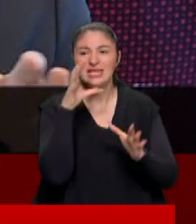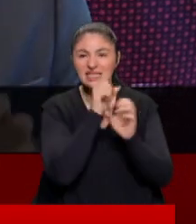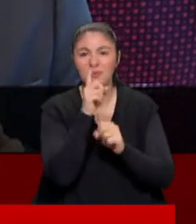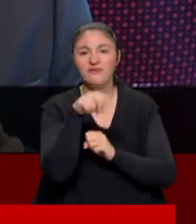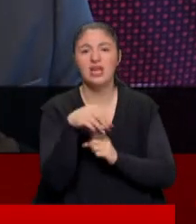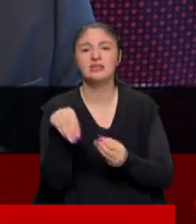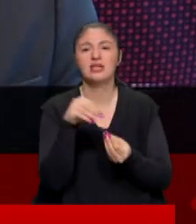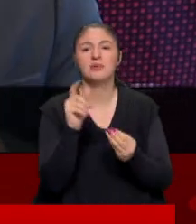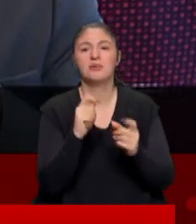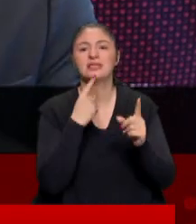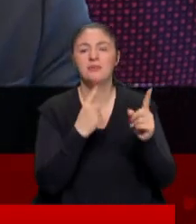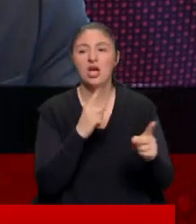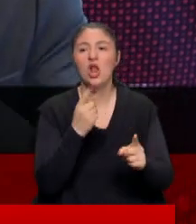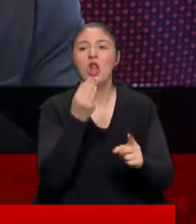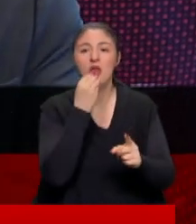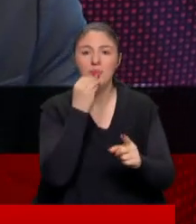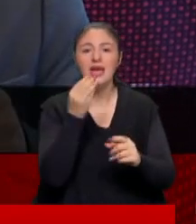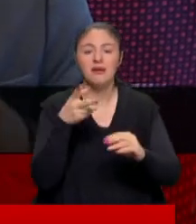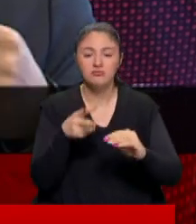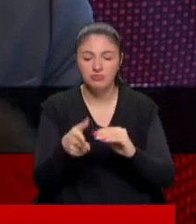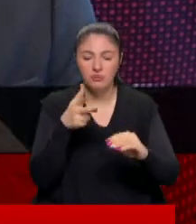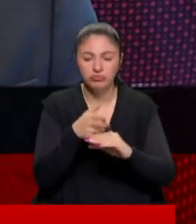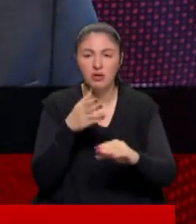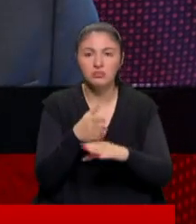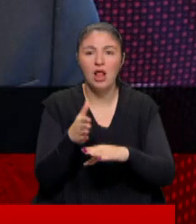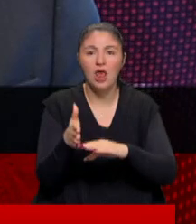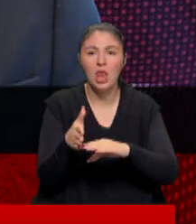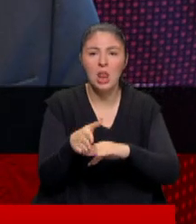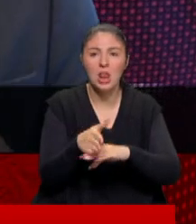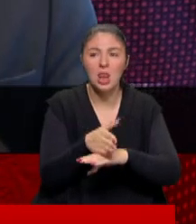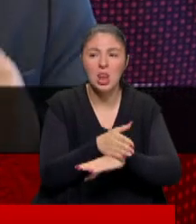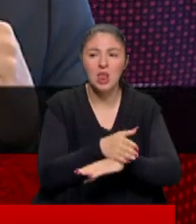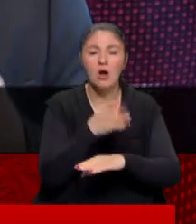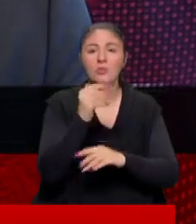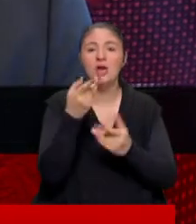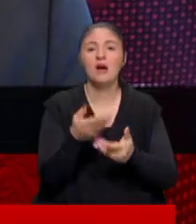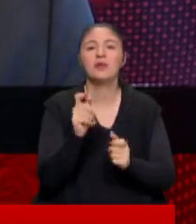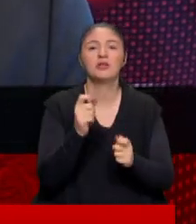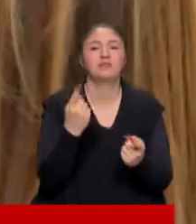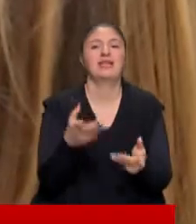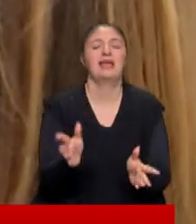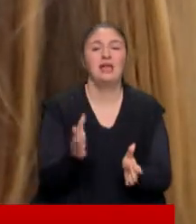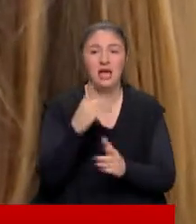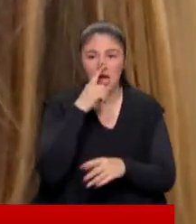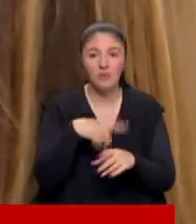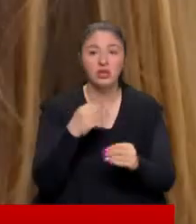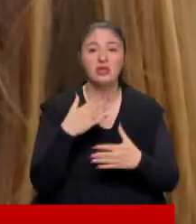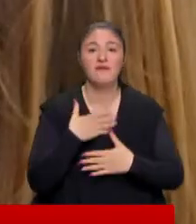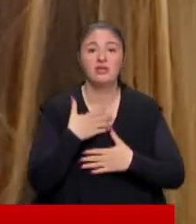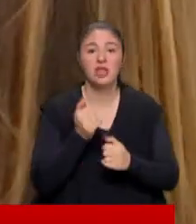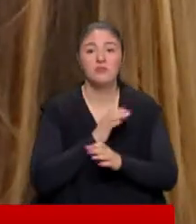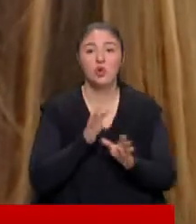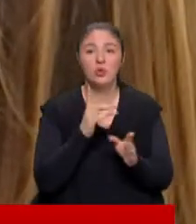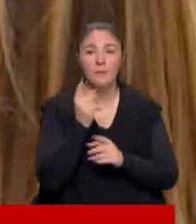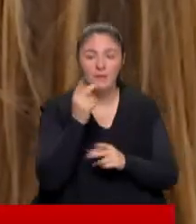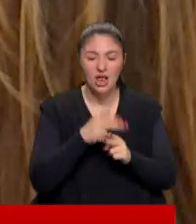bir vergi zammı yapılması, lokmasının dilim dilim kırpılması demektir. Yani bu kabul edilebilir bir durum değildir. Emin olun, nefes alamıyoruz.